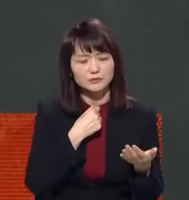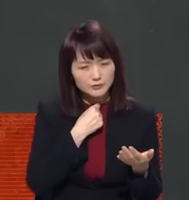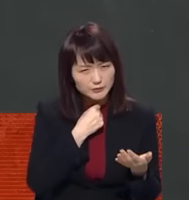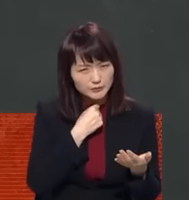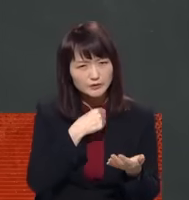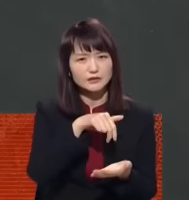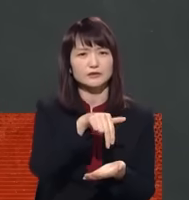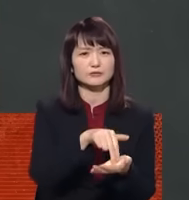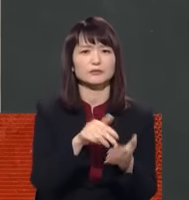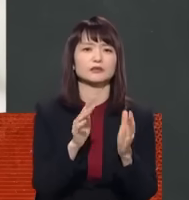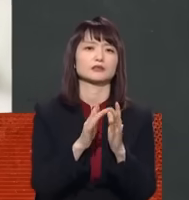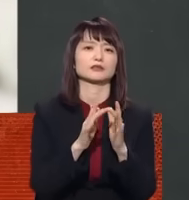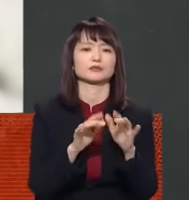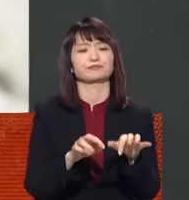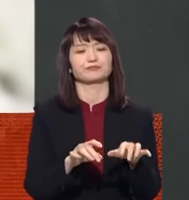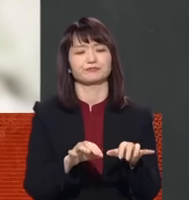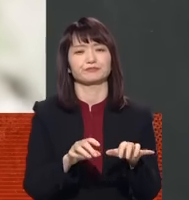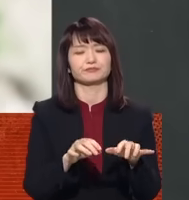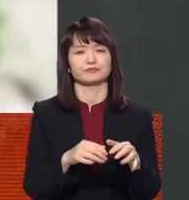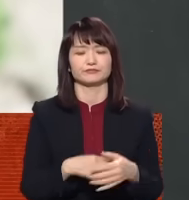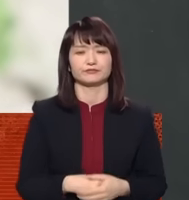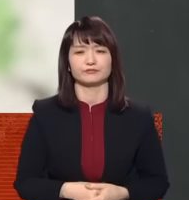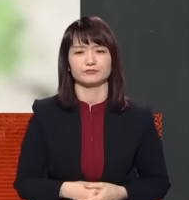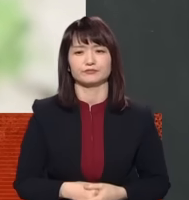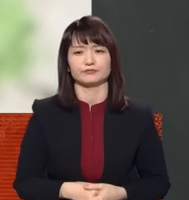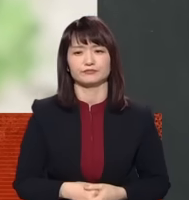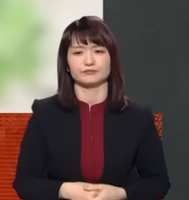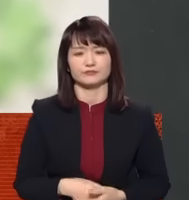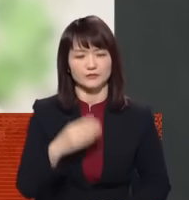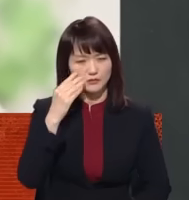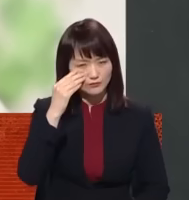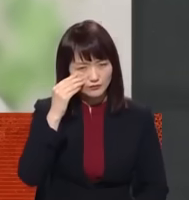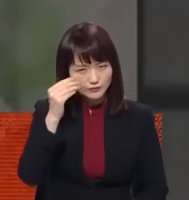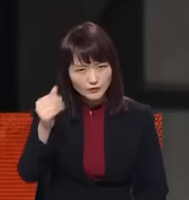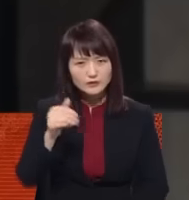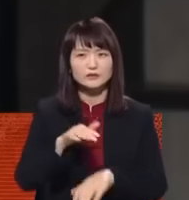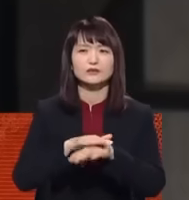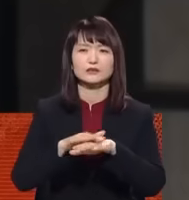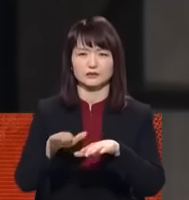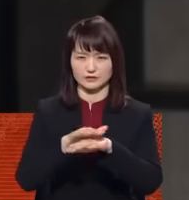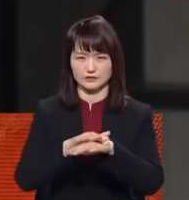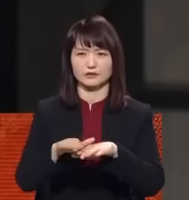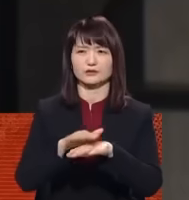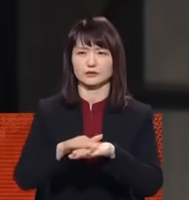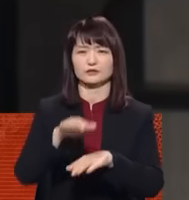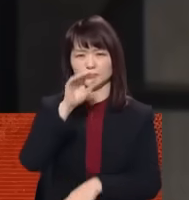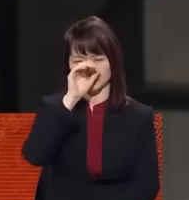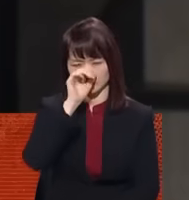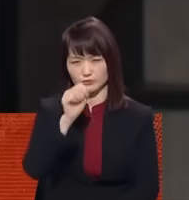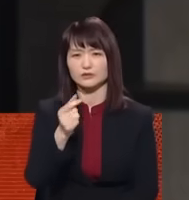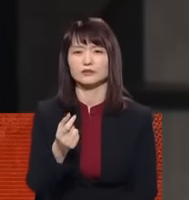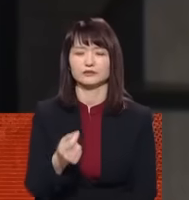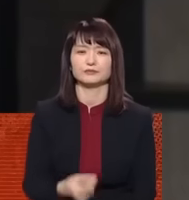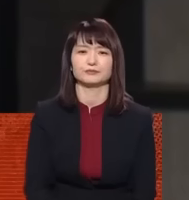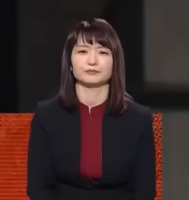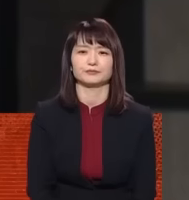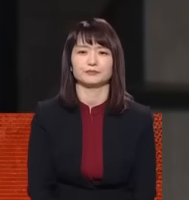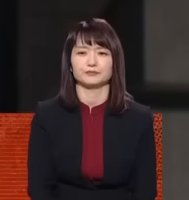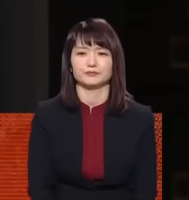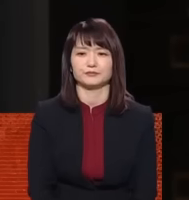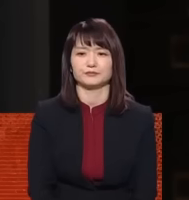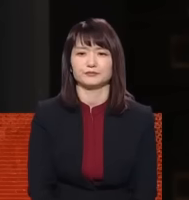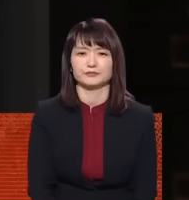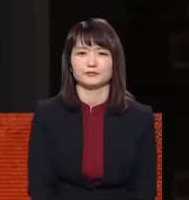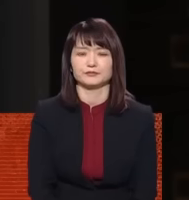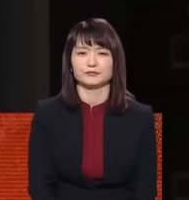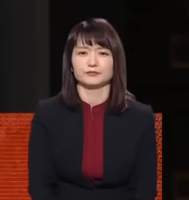그런 입장에서 이렇게 얘기를 한 것이다라고 하니까 원만하게 해결을 하는 것이 좋을 것 같습니다. 알겠습니다. 계속